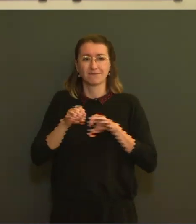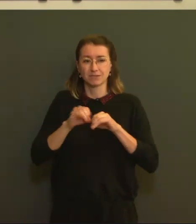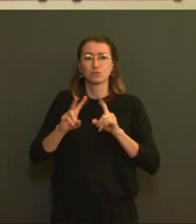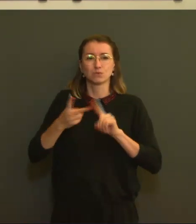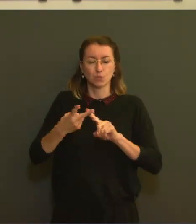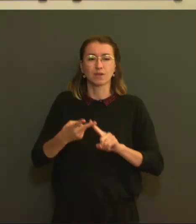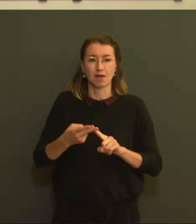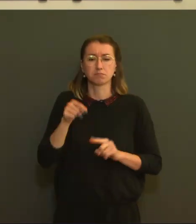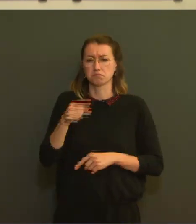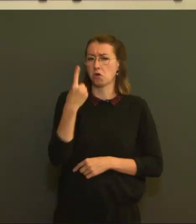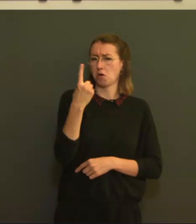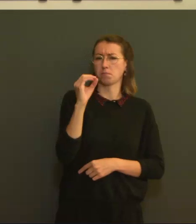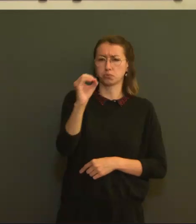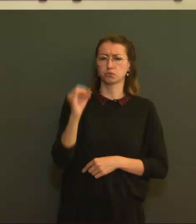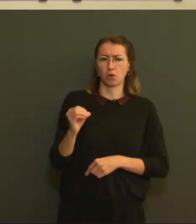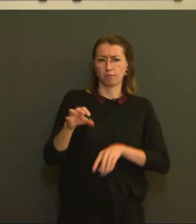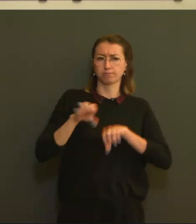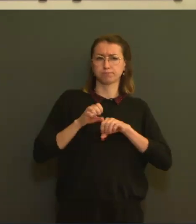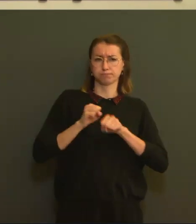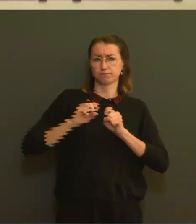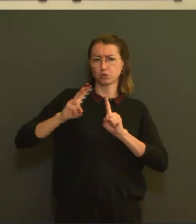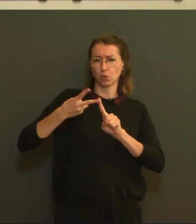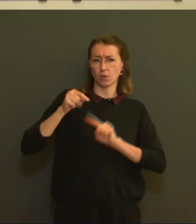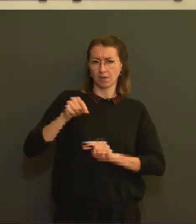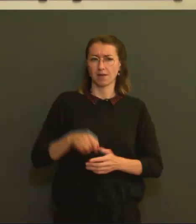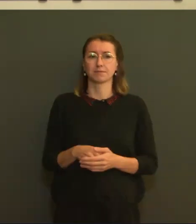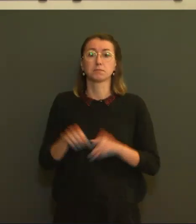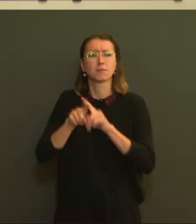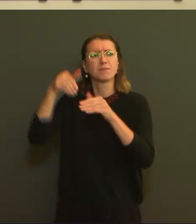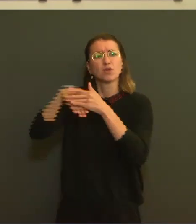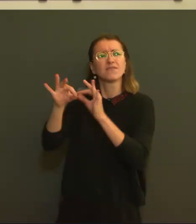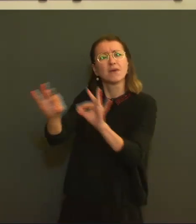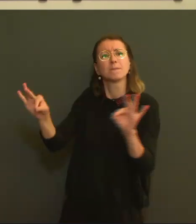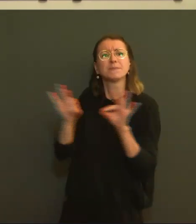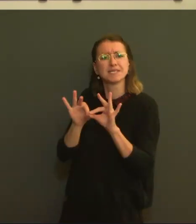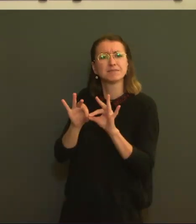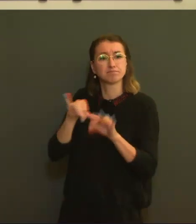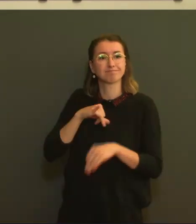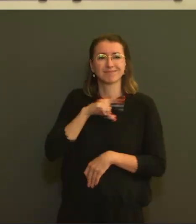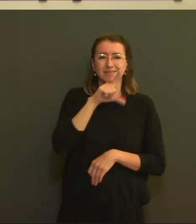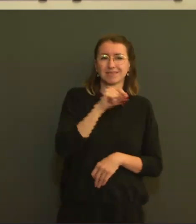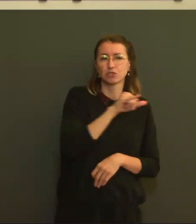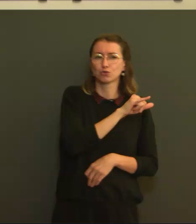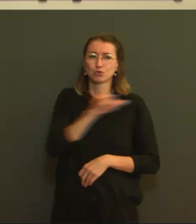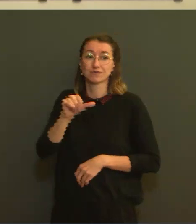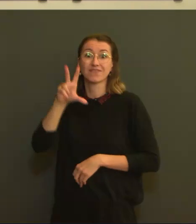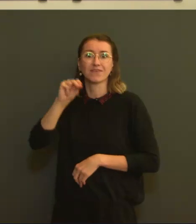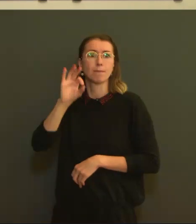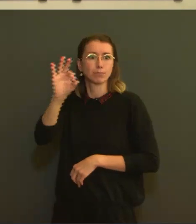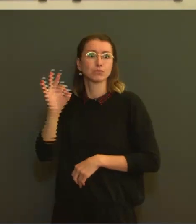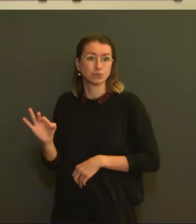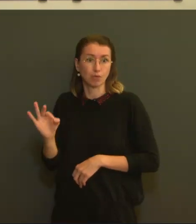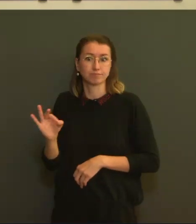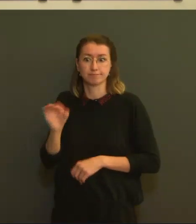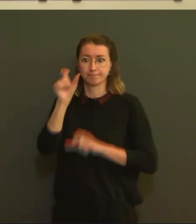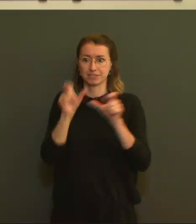qu'on voit dans les familles où on trouve 10 à 20% de contamination secondaire. Alors, ce pourcent de